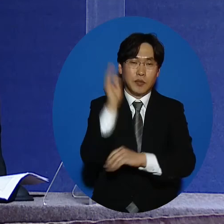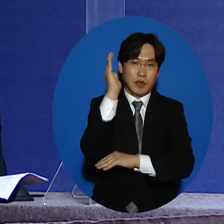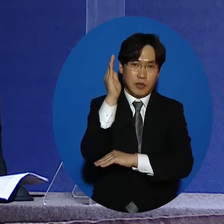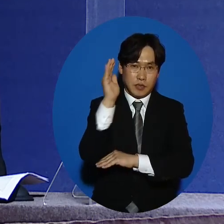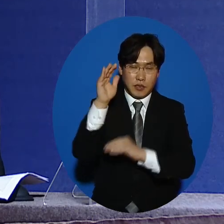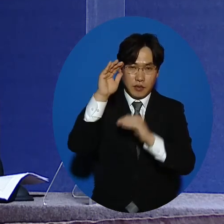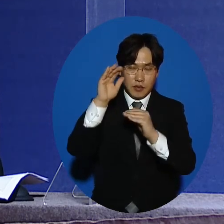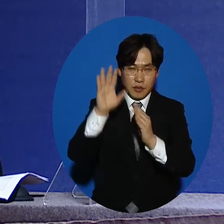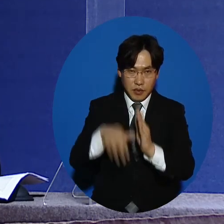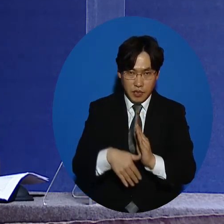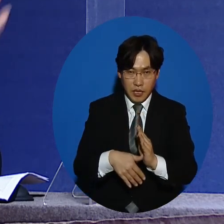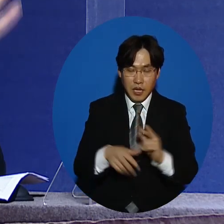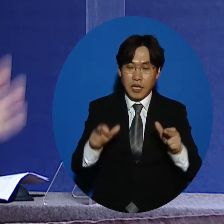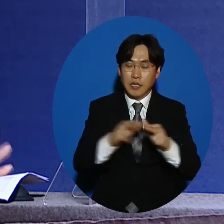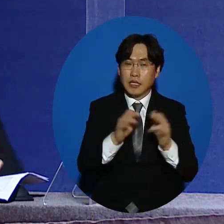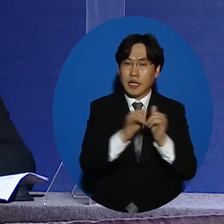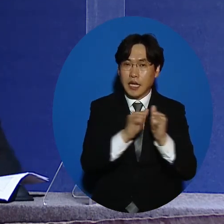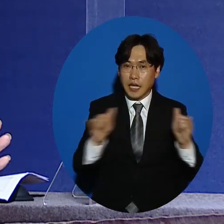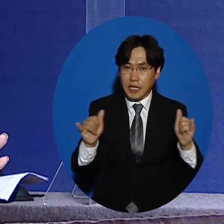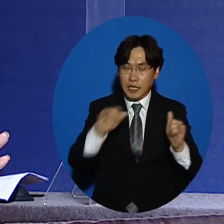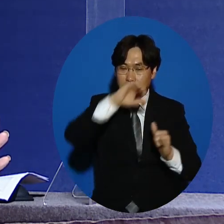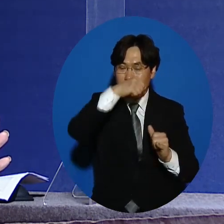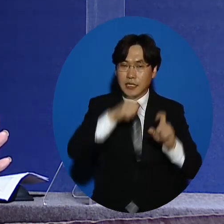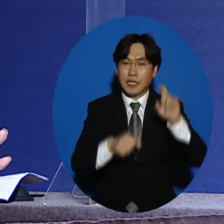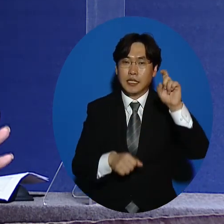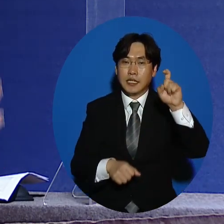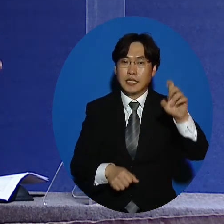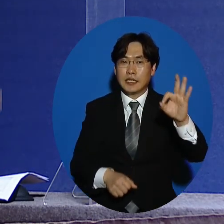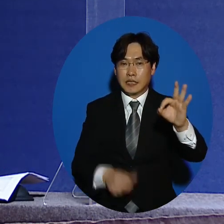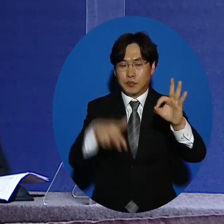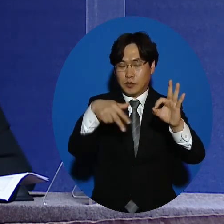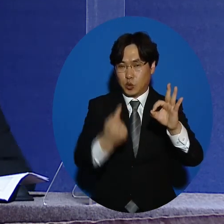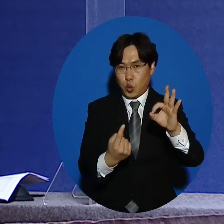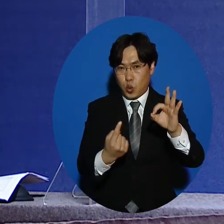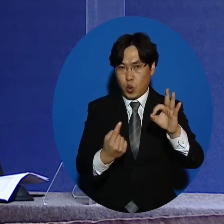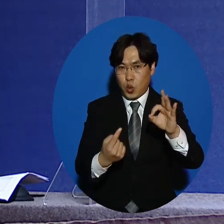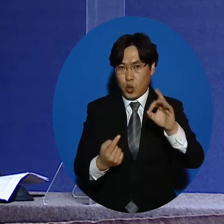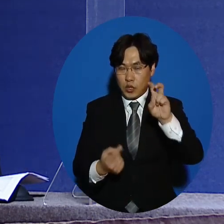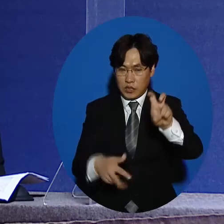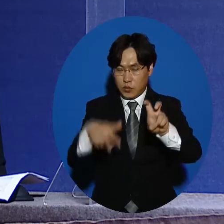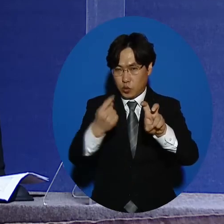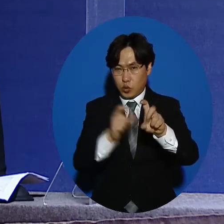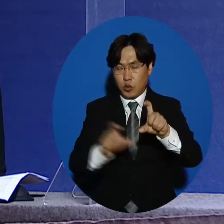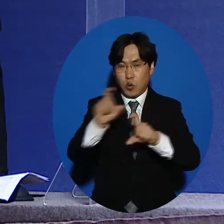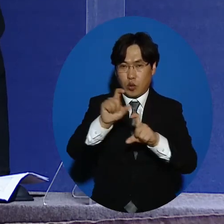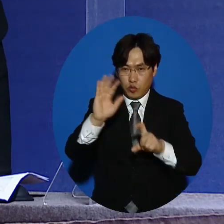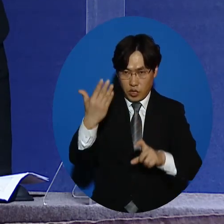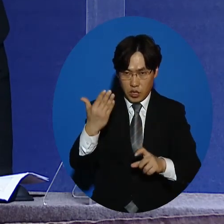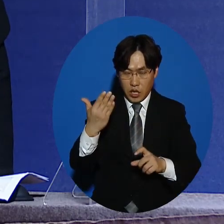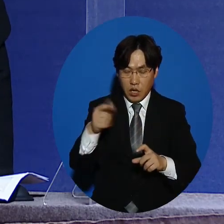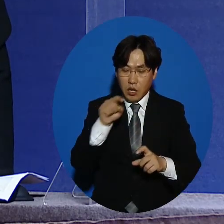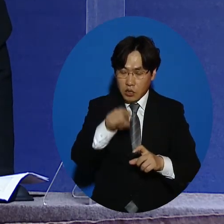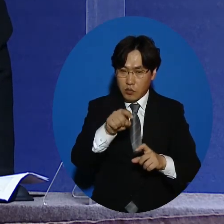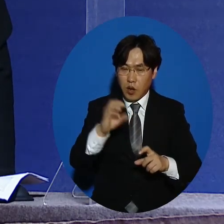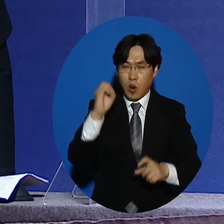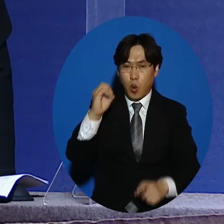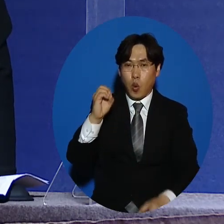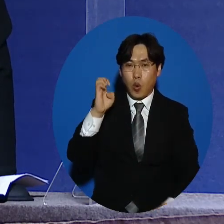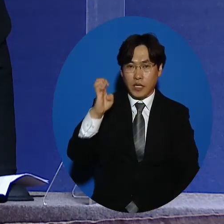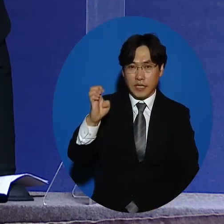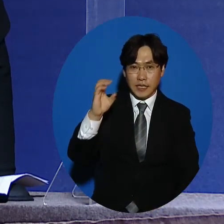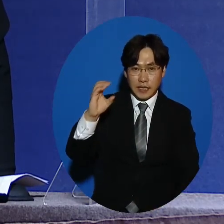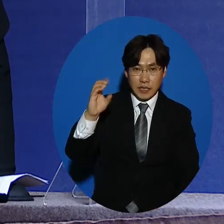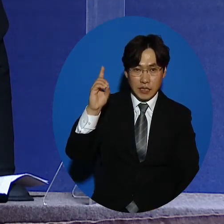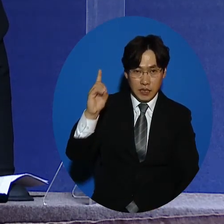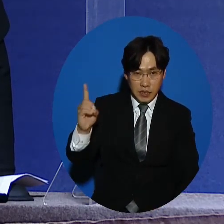하시면서 우리 장애인 예산이 10조라고 하였습니다. 근데 이제 20조를 해도 된다. 그렇게 하면 OECD 평균